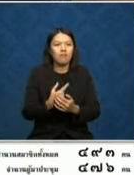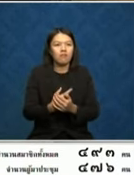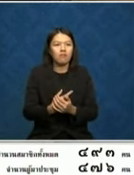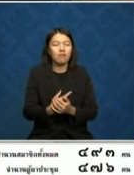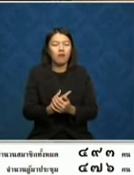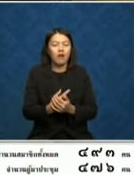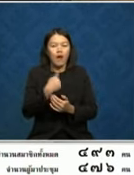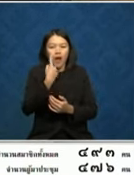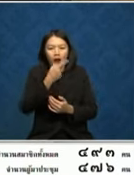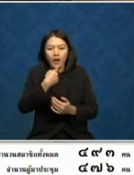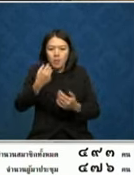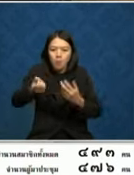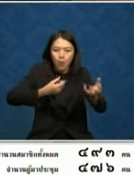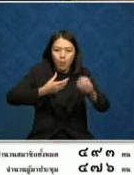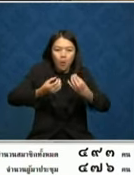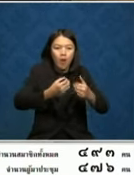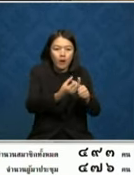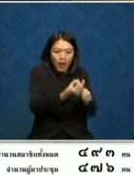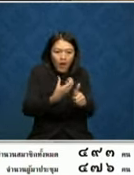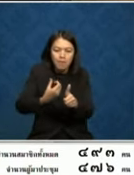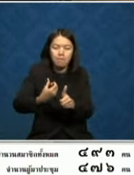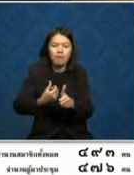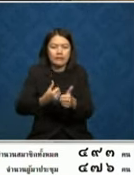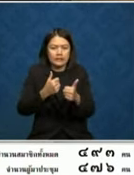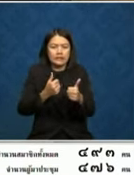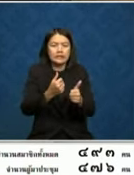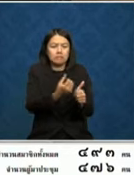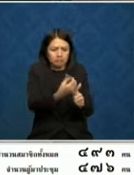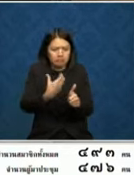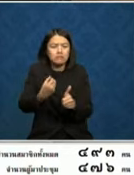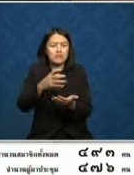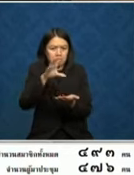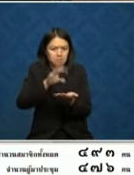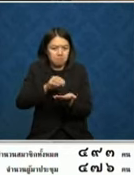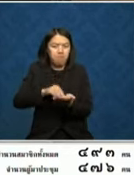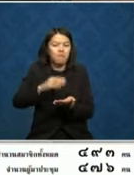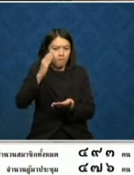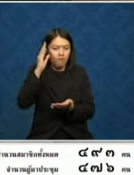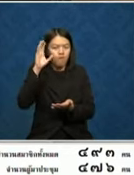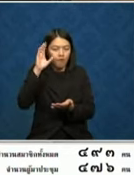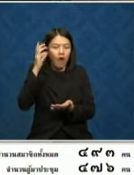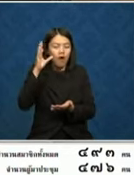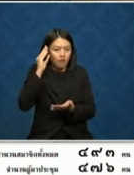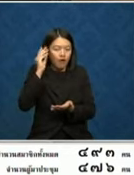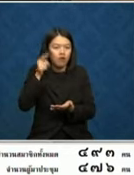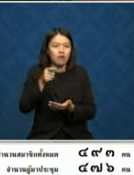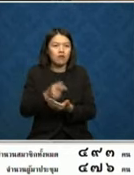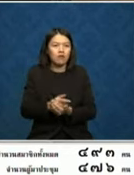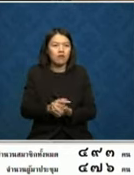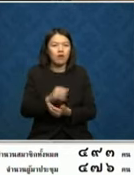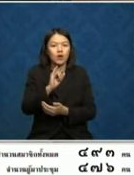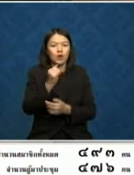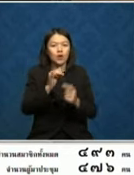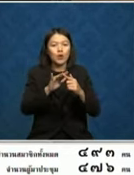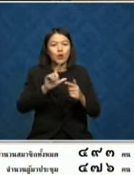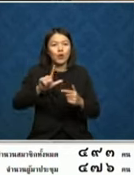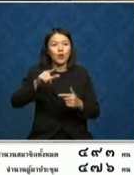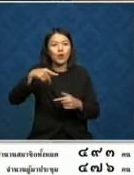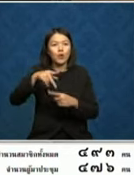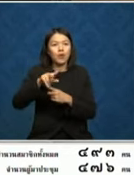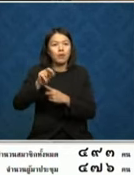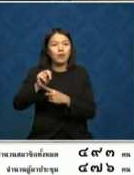แกฝ่ายค้านมีข้อเสนอที่ดีสำหรับประเทศไทยทั้งนั้นอยากจะกราบวิงวอนว่าท่านจุลพันธ์ช่วยกรุณาเชิญท่านประธาน